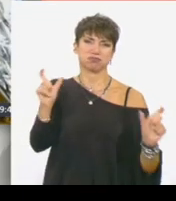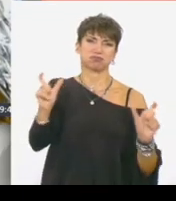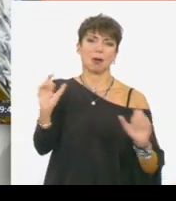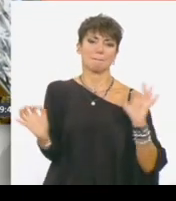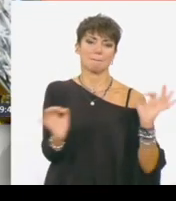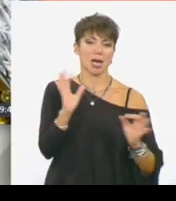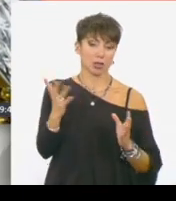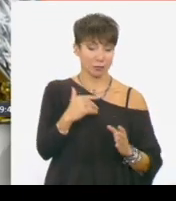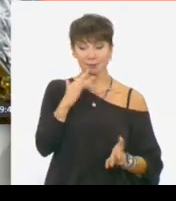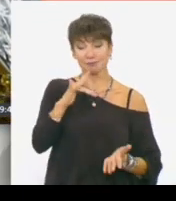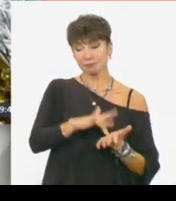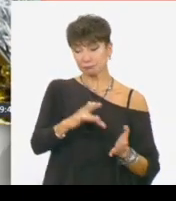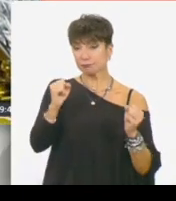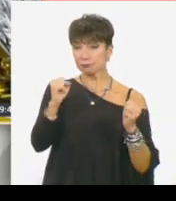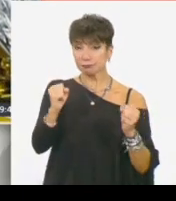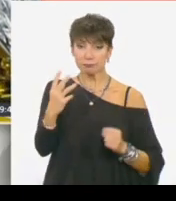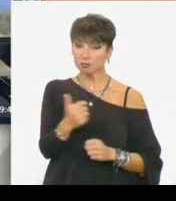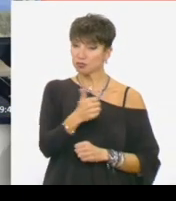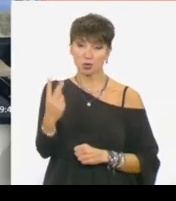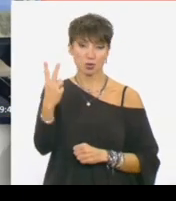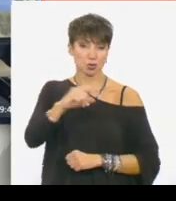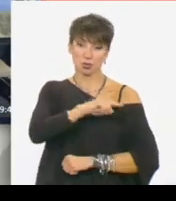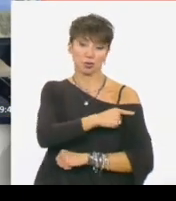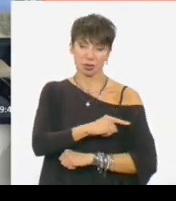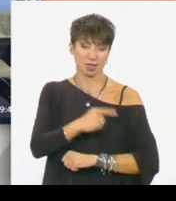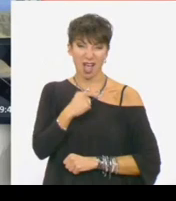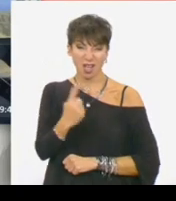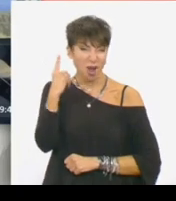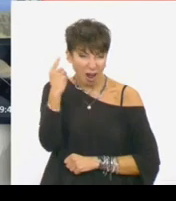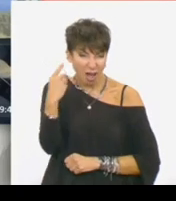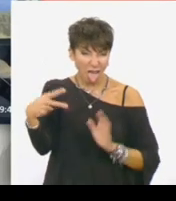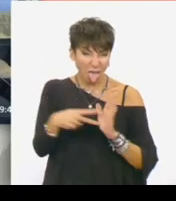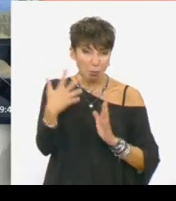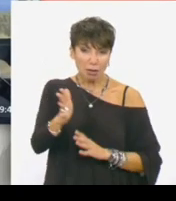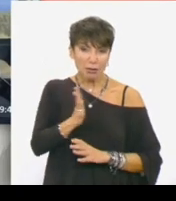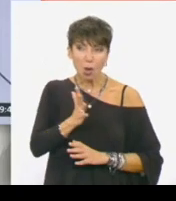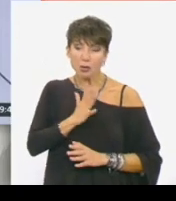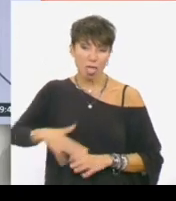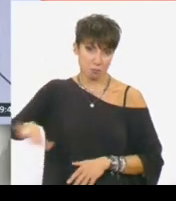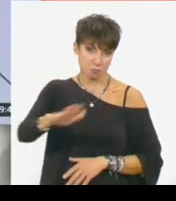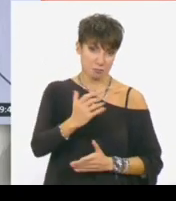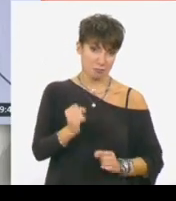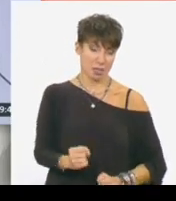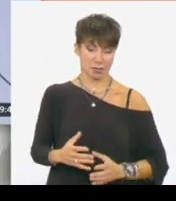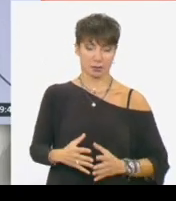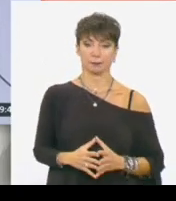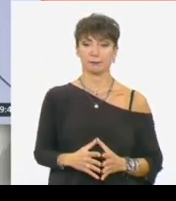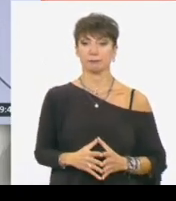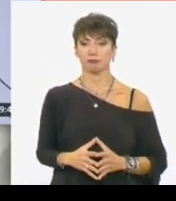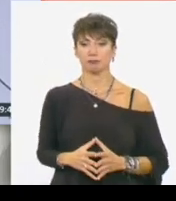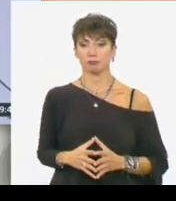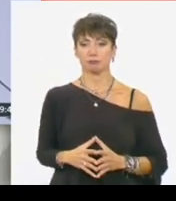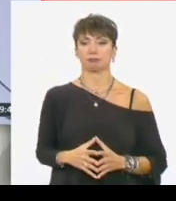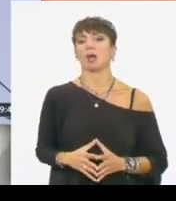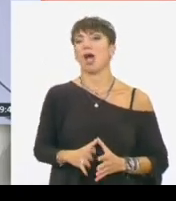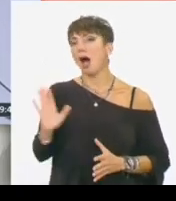κέντρο υγείας των Παξών διαθέτει μόλις δύο γιατρούς που εξυπηρετούν τις ανάγκες 2.500 κατοίκων. Εκτός συνόρων και πάλι συνεχίζεται